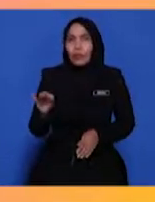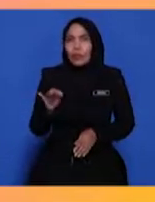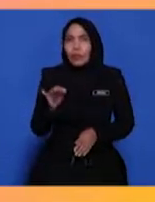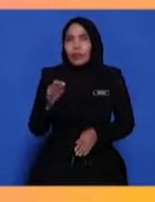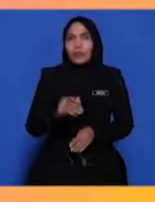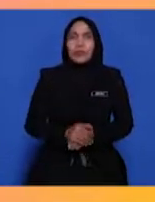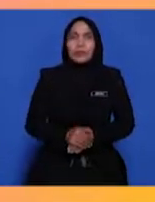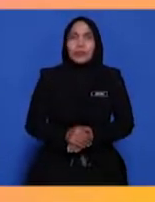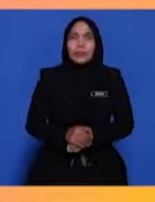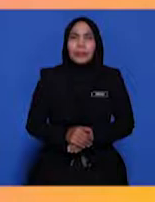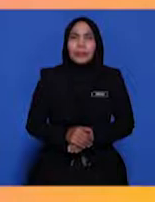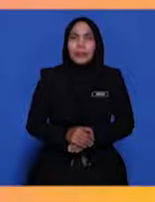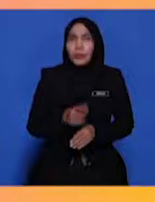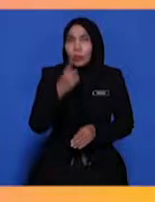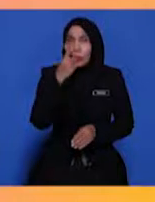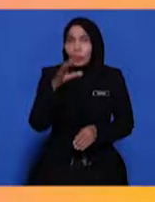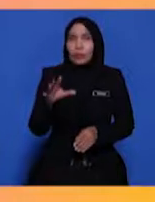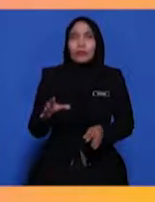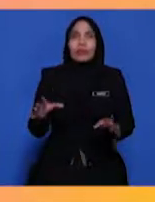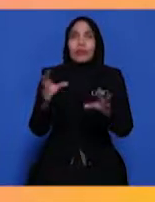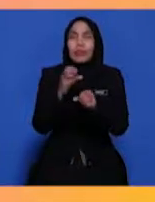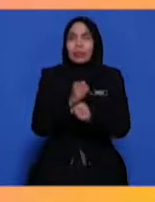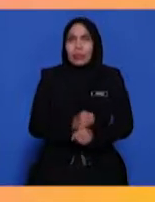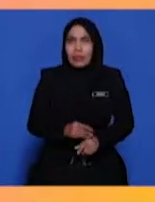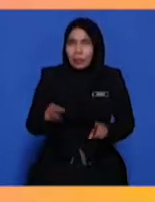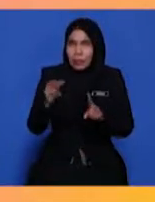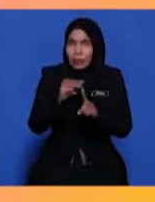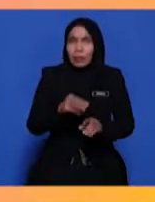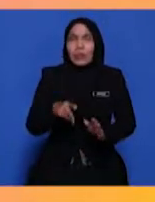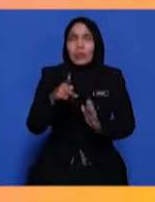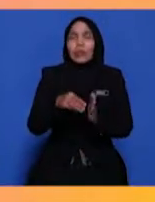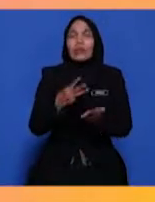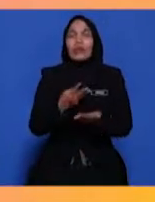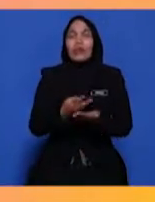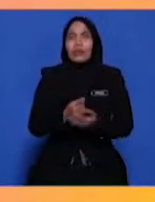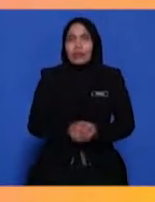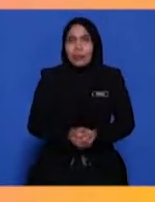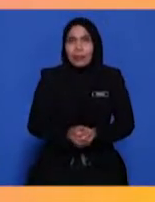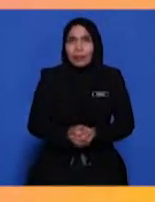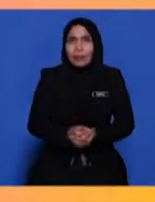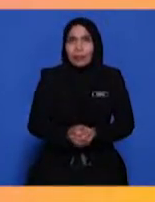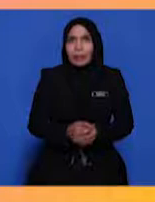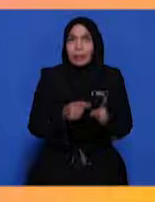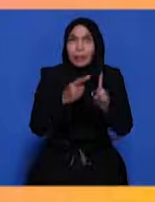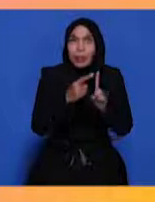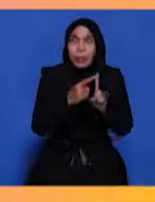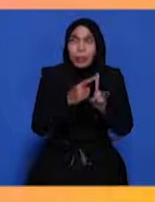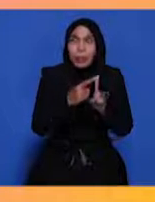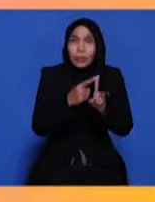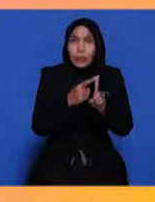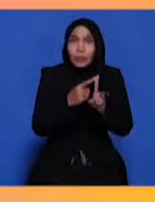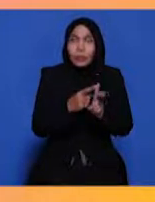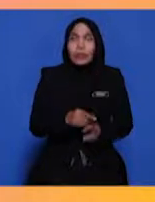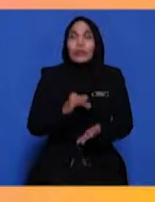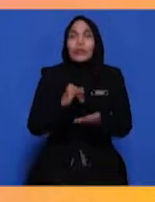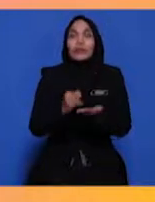masa untuk mencapai matlamat kewangan bergantung kepada 1. Jumlah peratusan